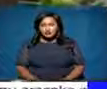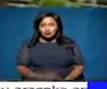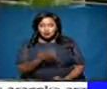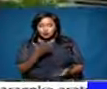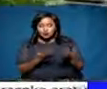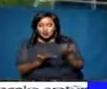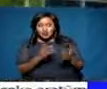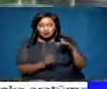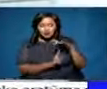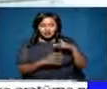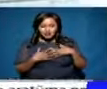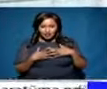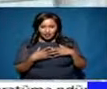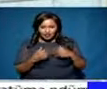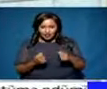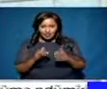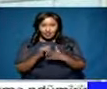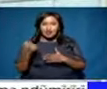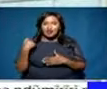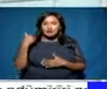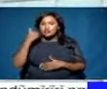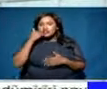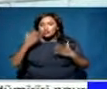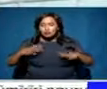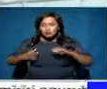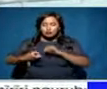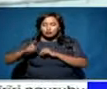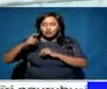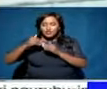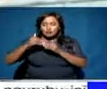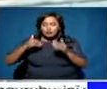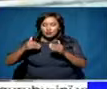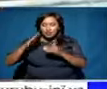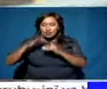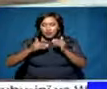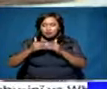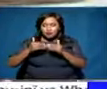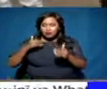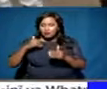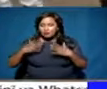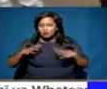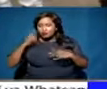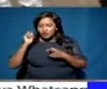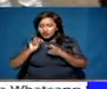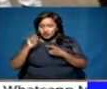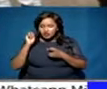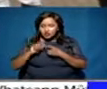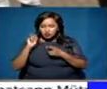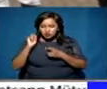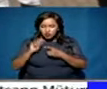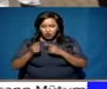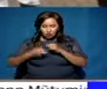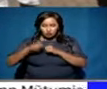Kuringana na ministry ya ugima wa mwiri na beno ya arwaru ya batirite gukira hau kabere kumana na namba ya andu aria marathimwo muthenya kuongererwo